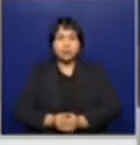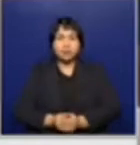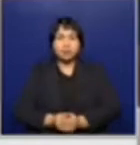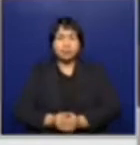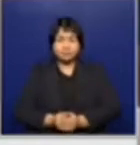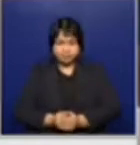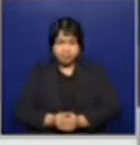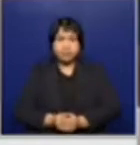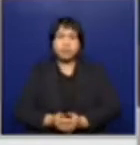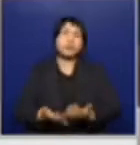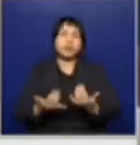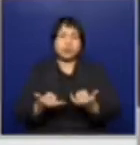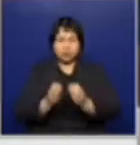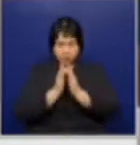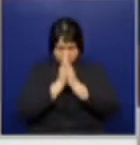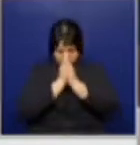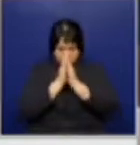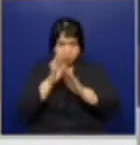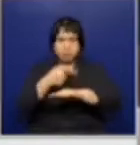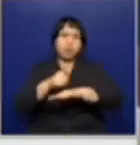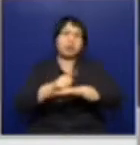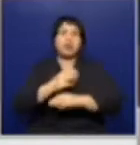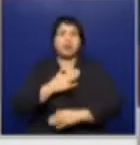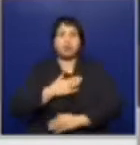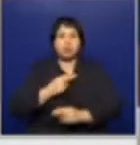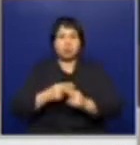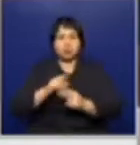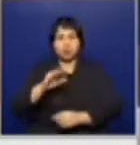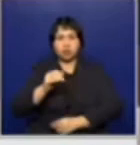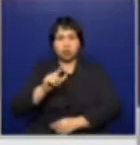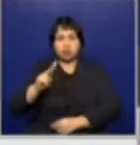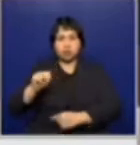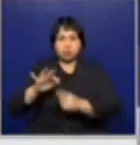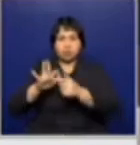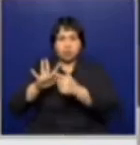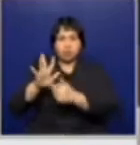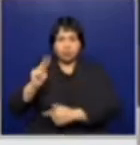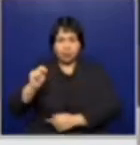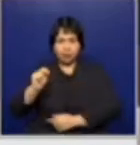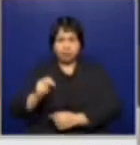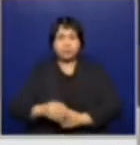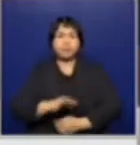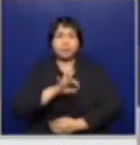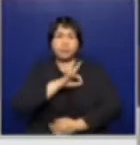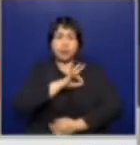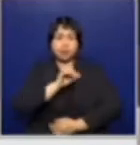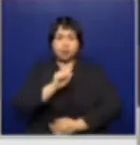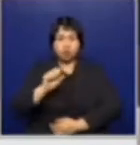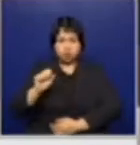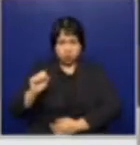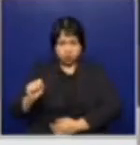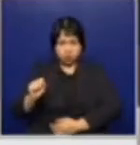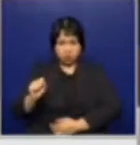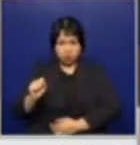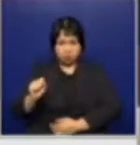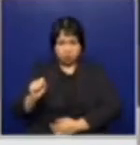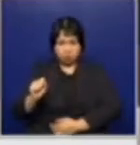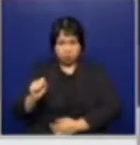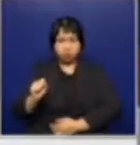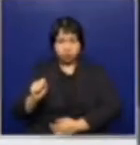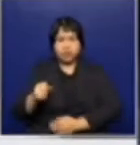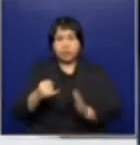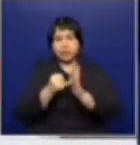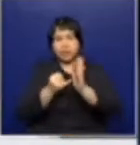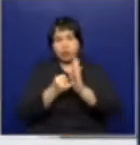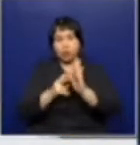ท่านประธานที่เคารพกระผมชนนาถสีแก้วสมาชิกสภาผู้แทนราษฎรเขตเลือกตั้งที่2จังหวัด